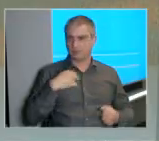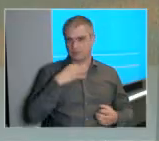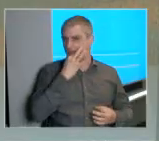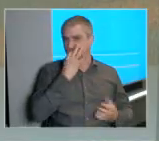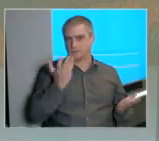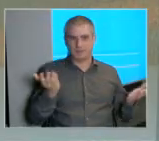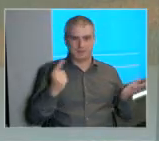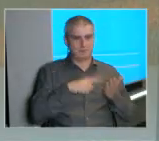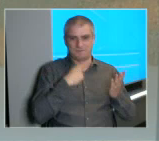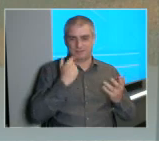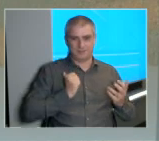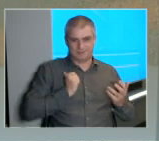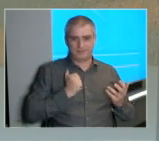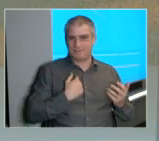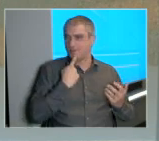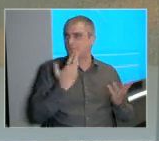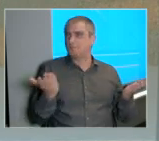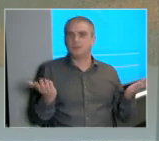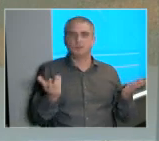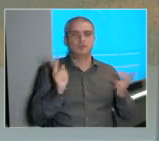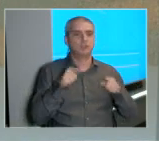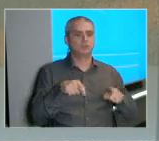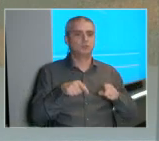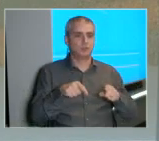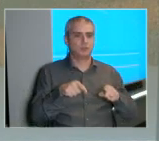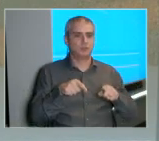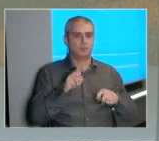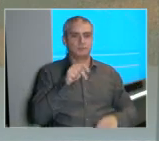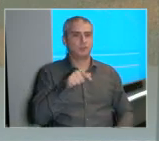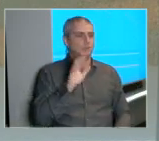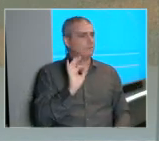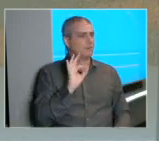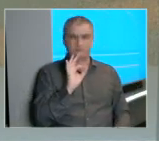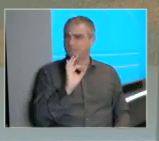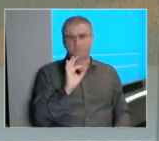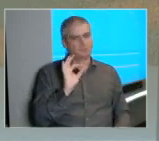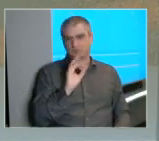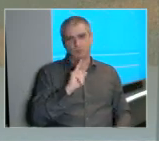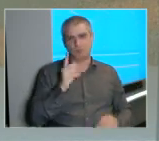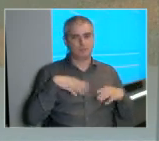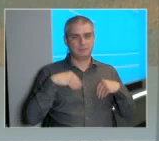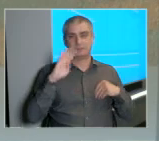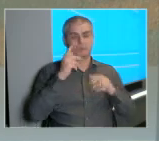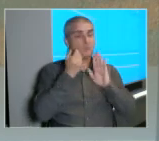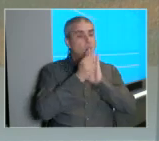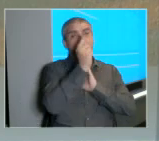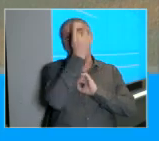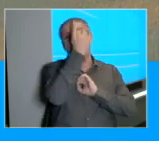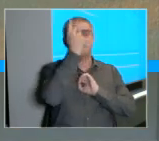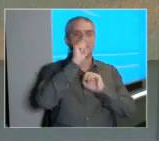את זה כפרשן צבאי, אבל אני אומר, תראה, יש כאן, האמת שבקטע הזה באמת נדמה שאף אחד לא חולק על נתניהו, אולי חוץ